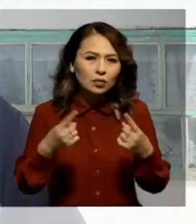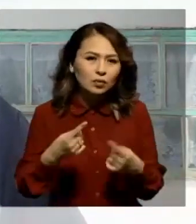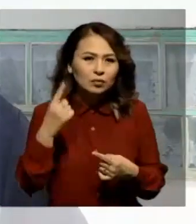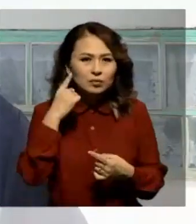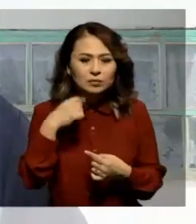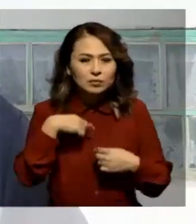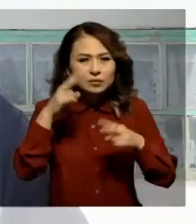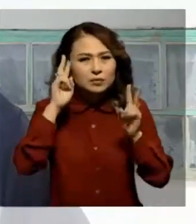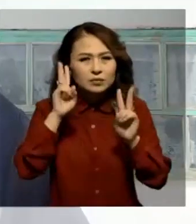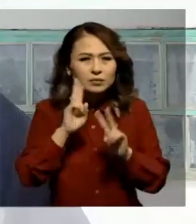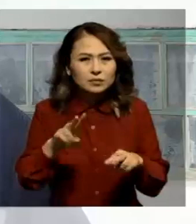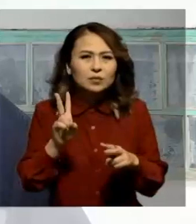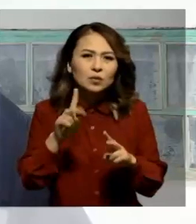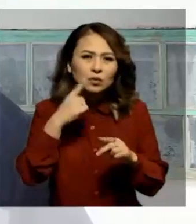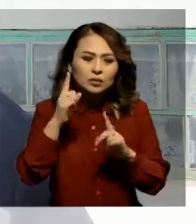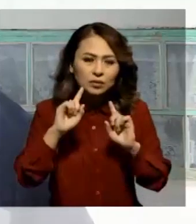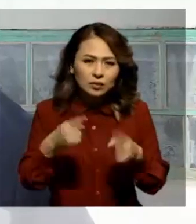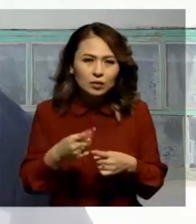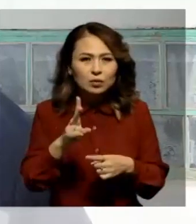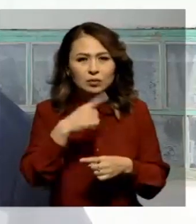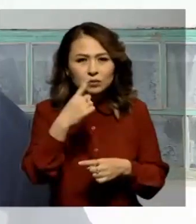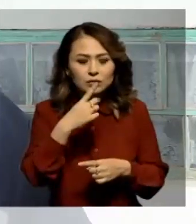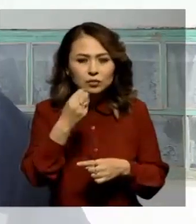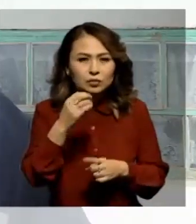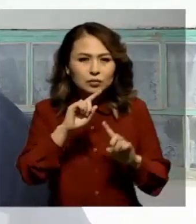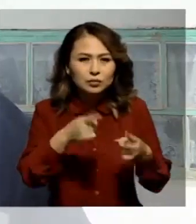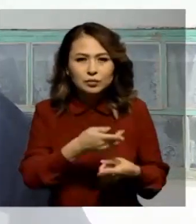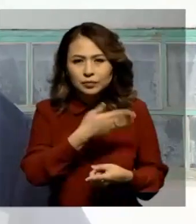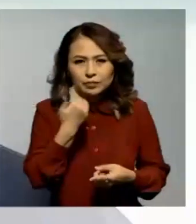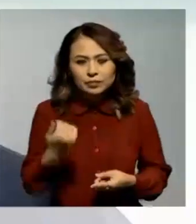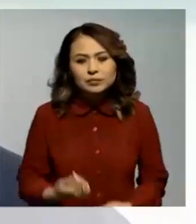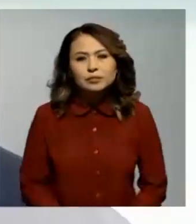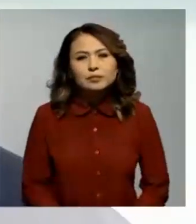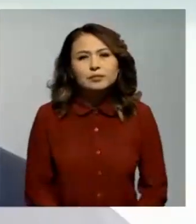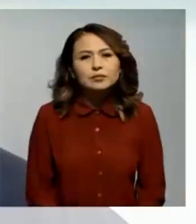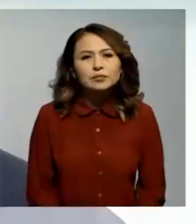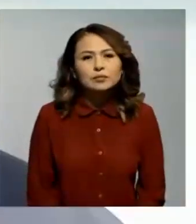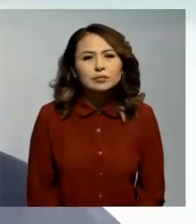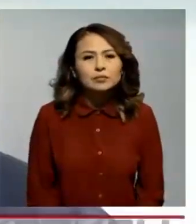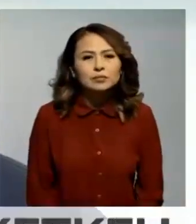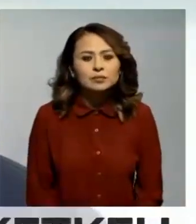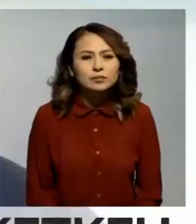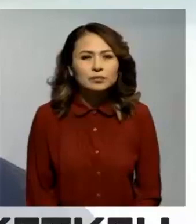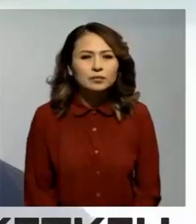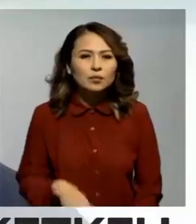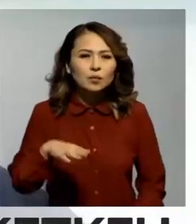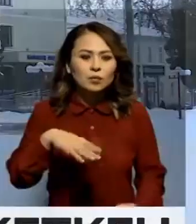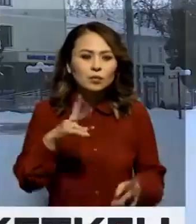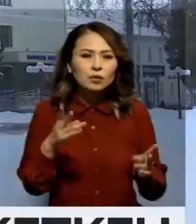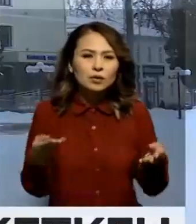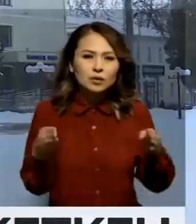жоқ дедім, әйтеуір білмеймін. Біреу ұсталыпты деді, біреу әлі сол бойы жоқ болып кетті деді. Кейін ойбай жабылып қапты, самайтын болыпты